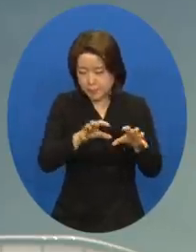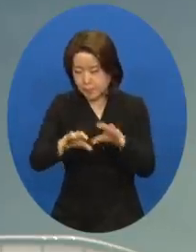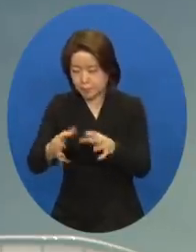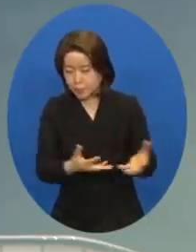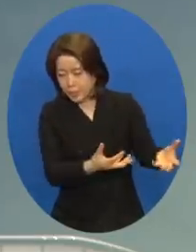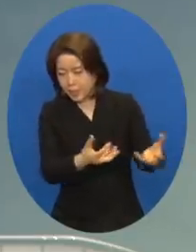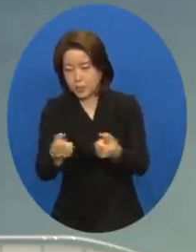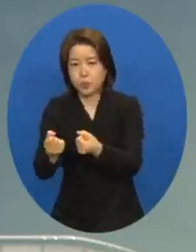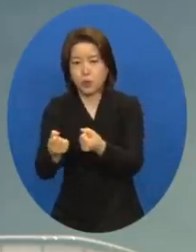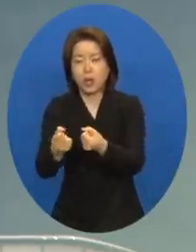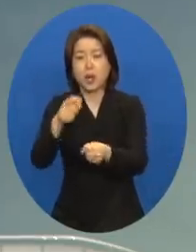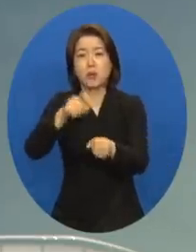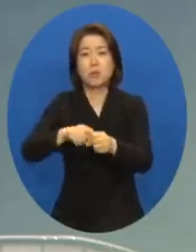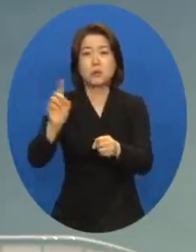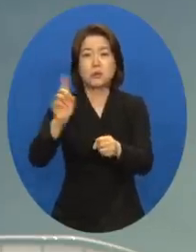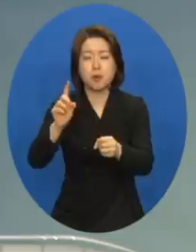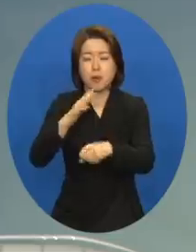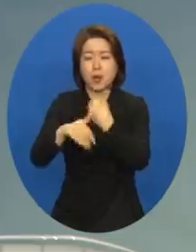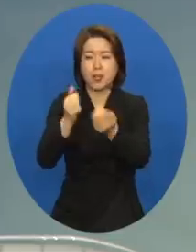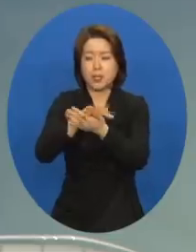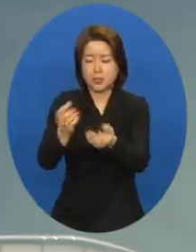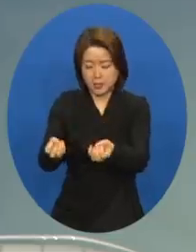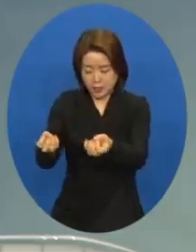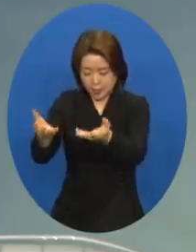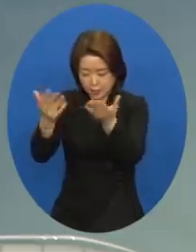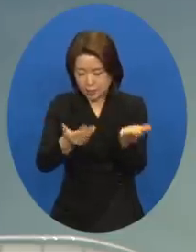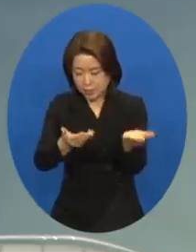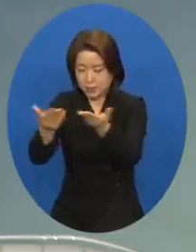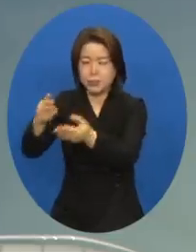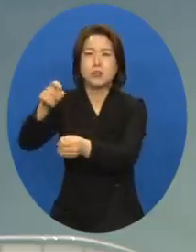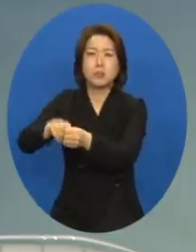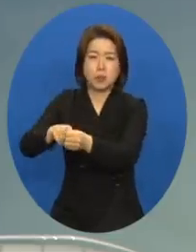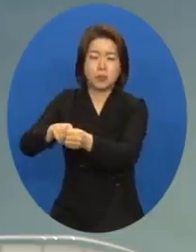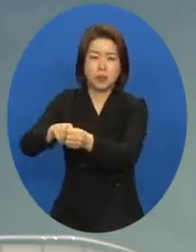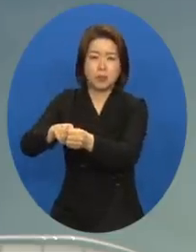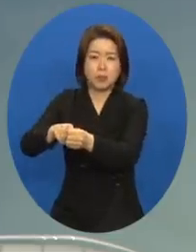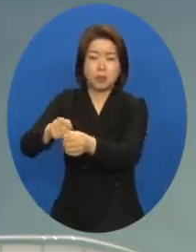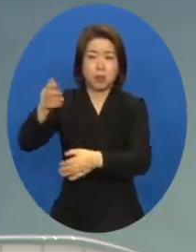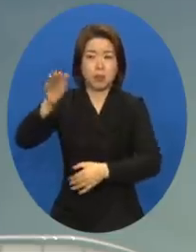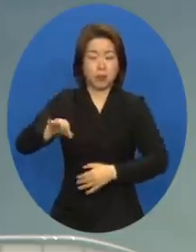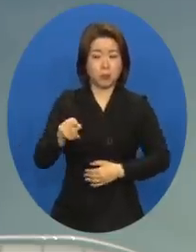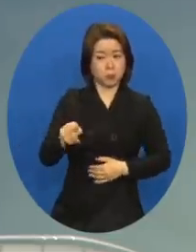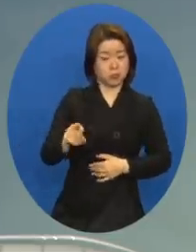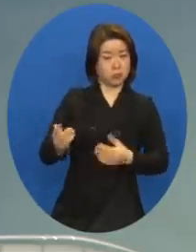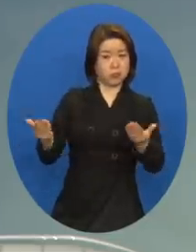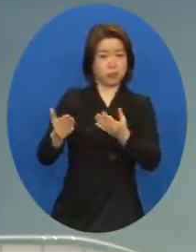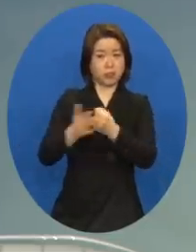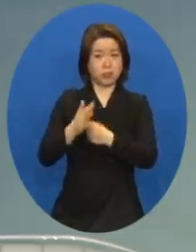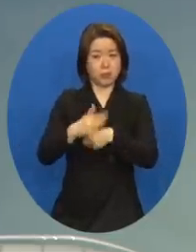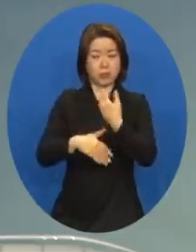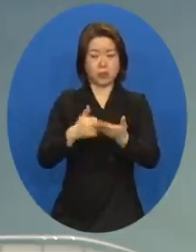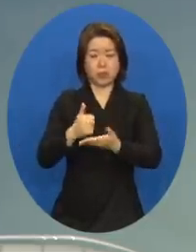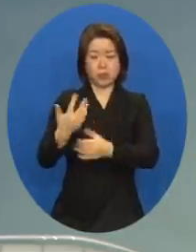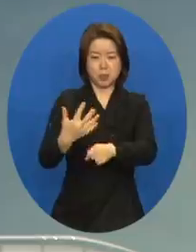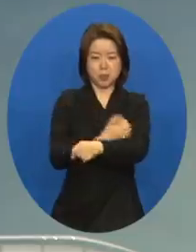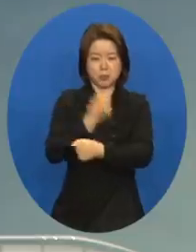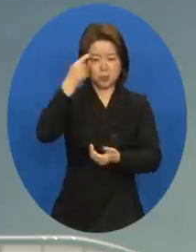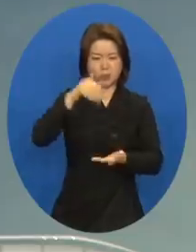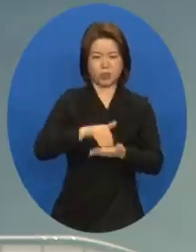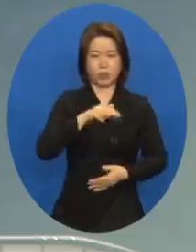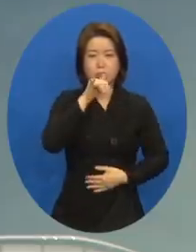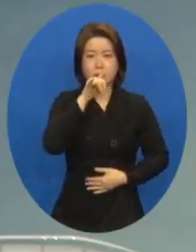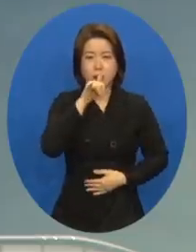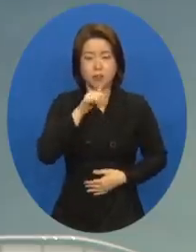하나님께 제사하겠다는 거죠. 그러나 그 일로 인해서 하나님은 엄청난 후회를